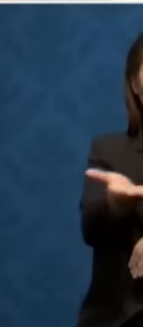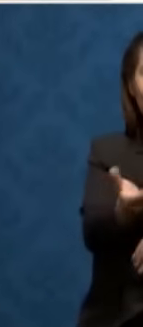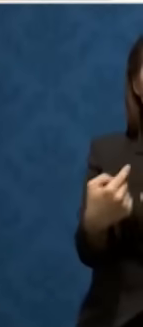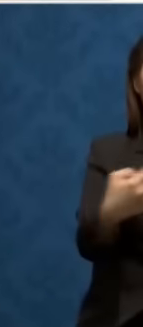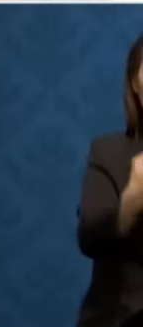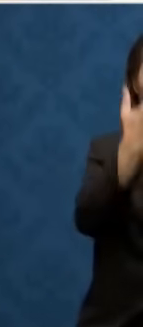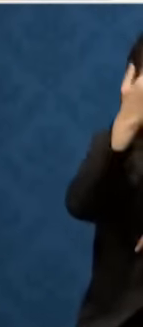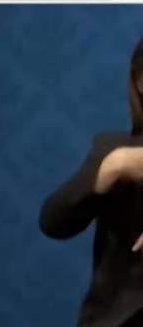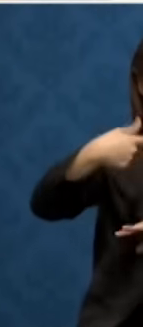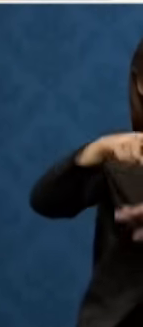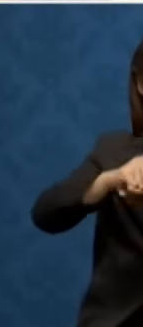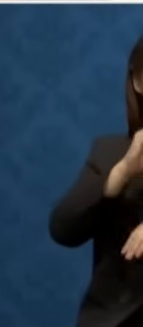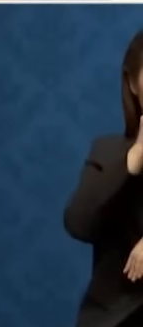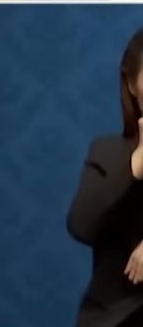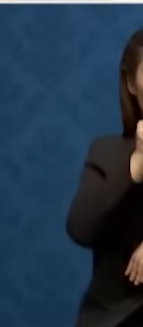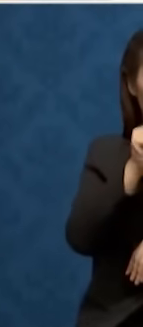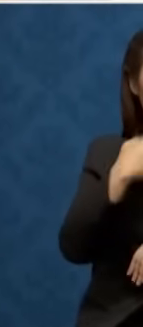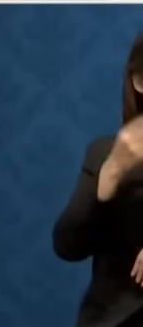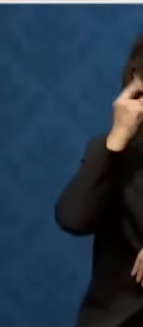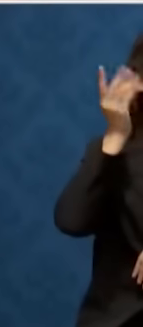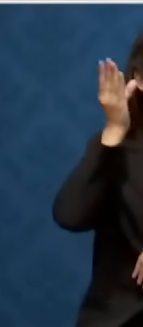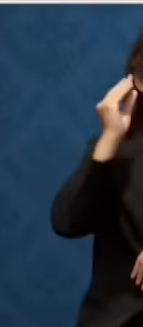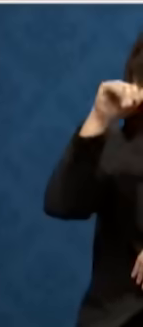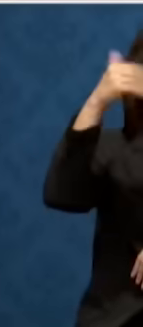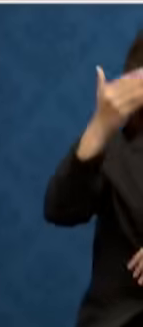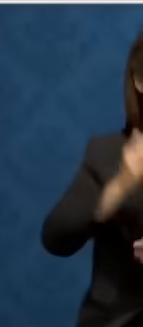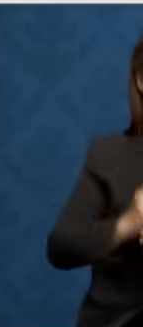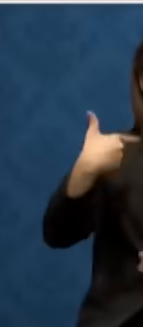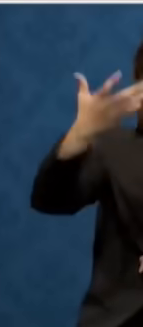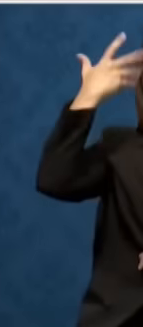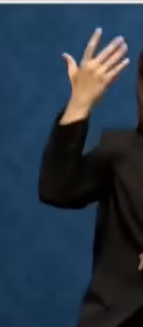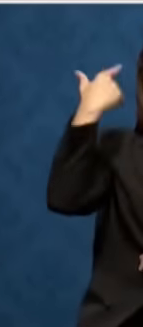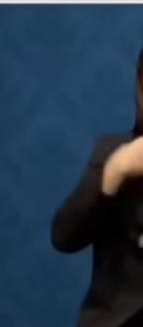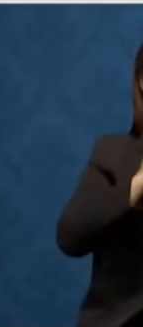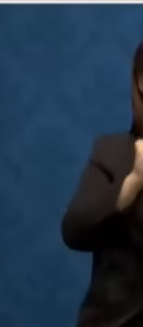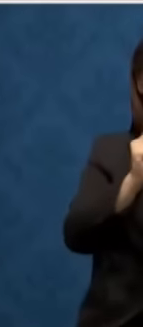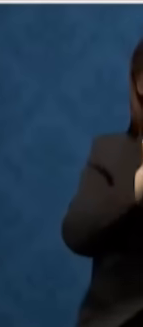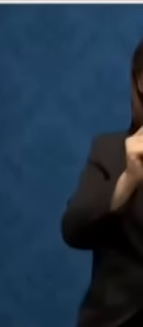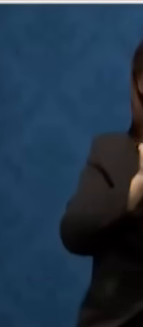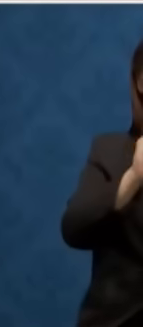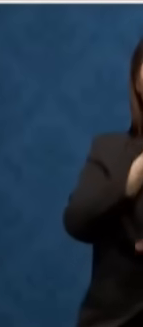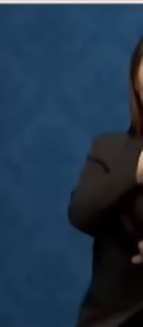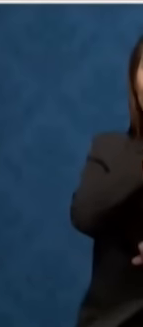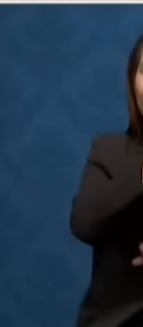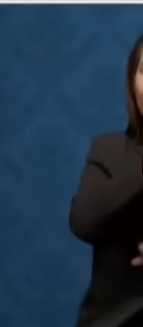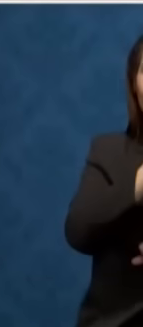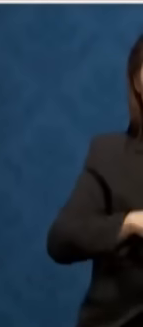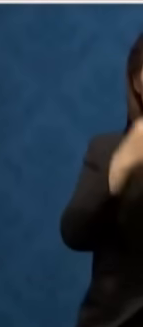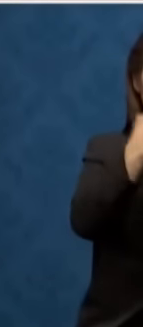ำลังพูดก็ต้องฟังนิดนึงนะฮะเมื่อวานก็ตกลงกันว่าถ้าหากว่ามีการเสนอ